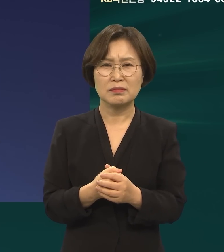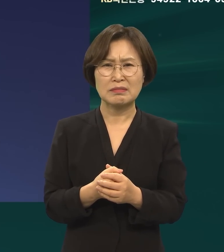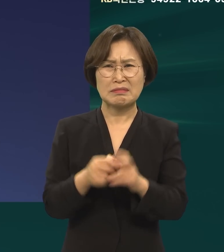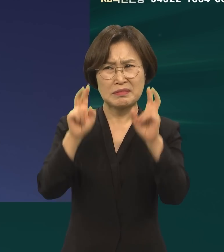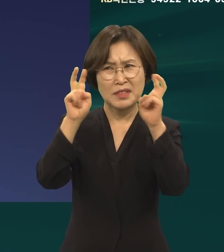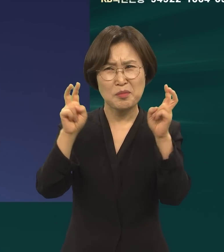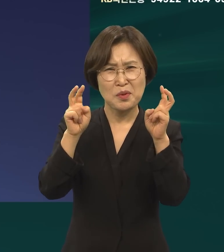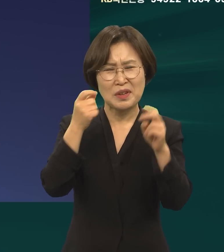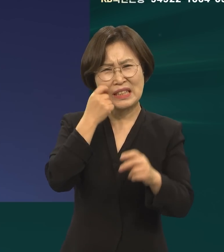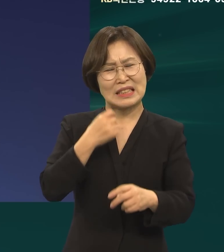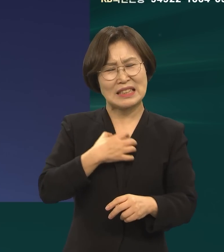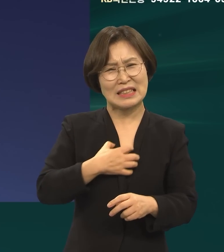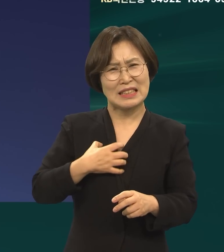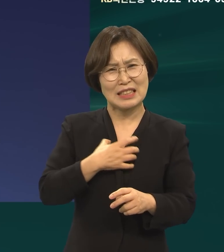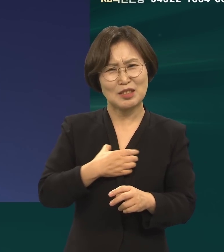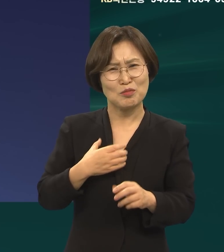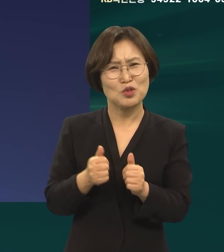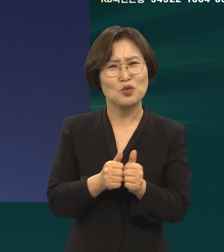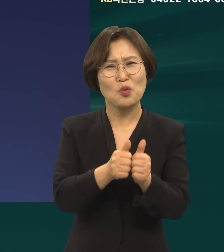동행.